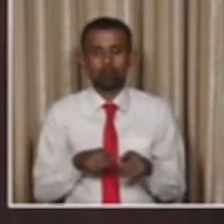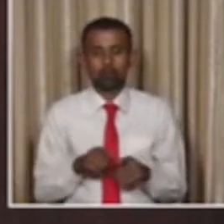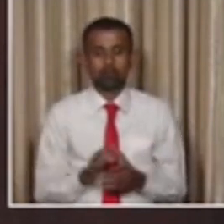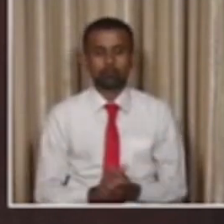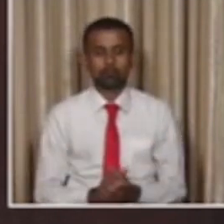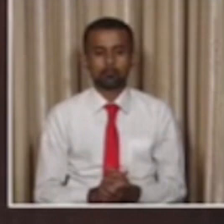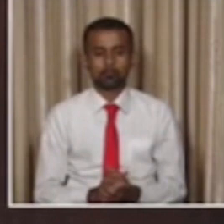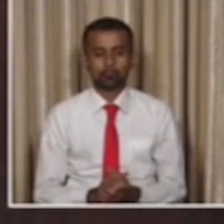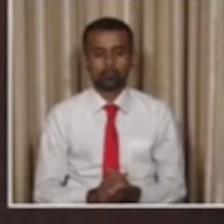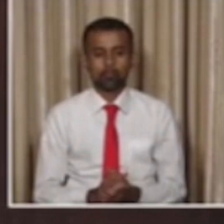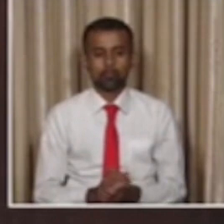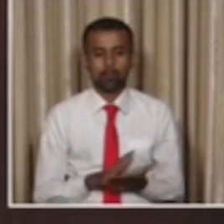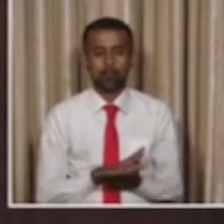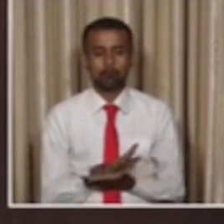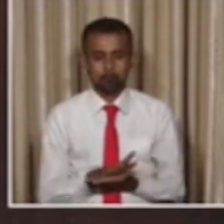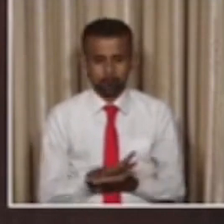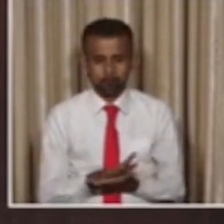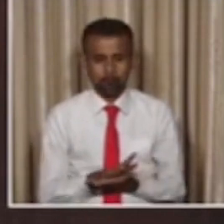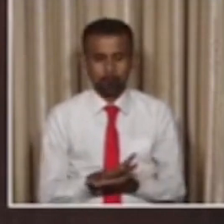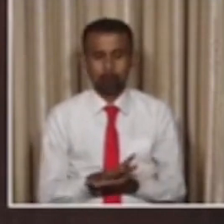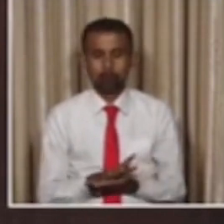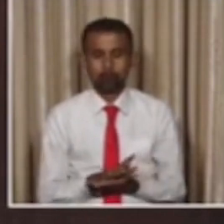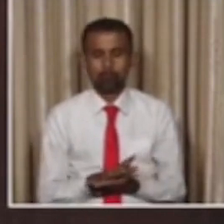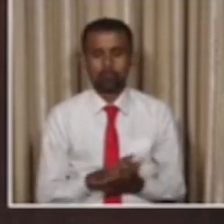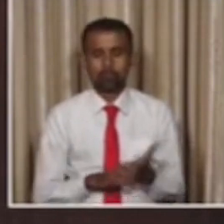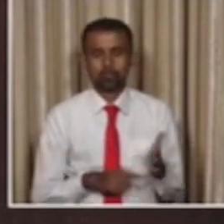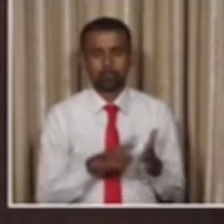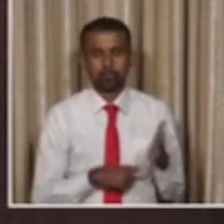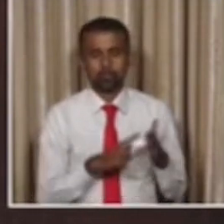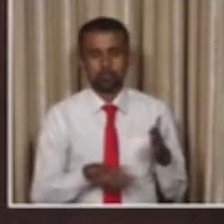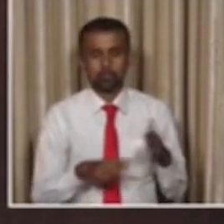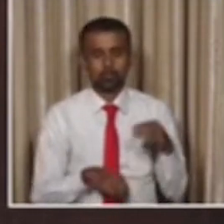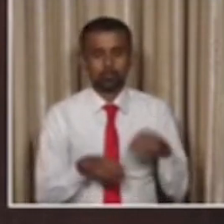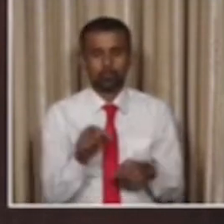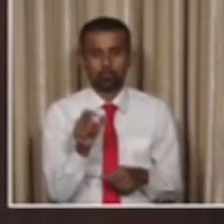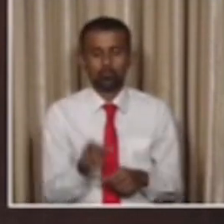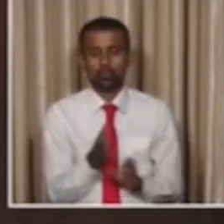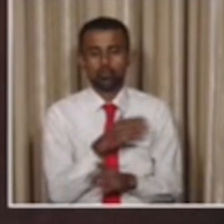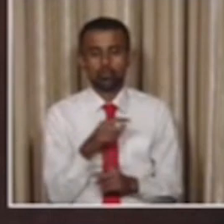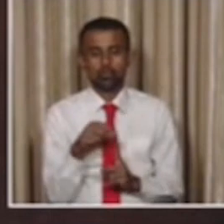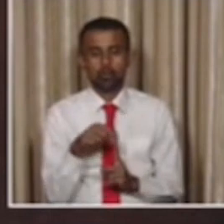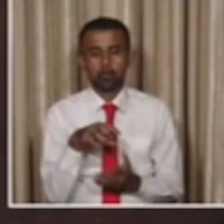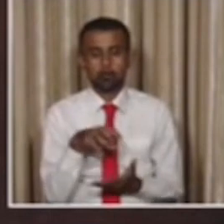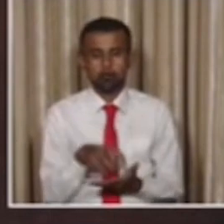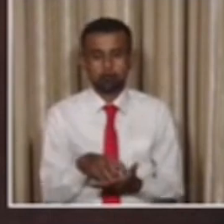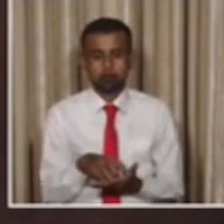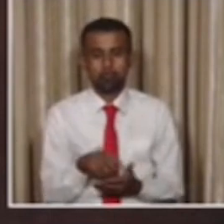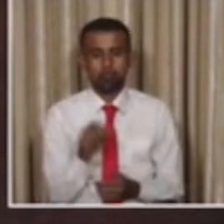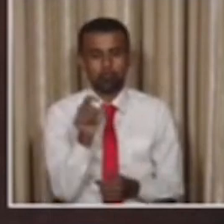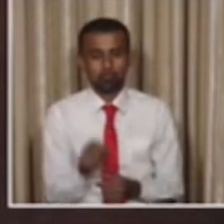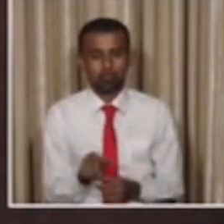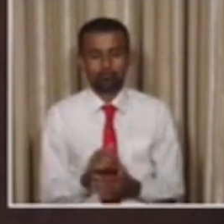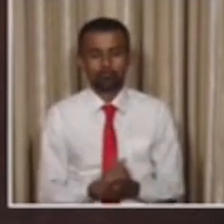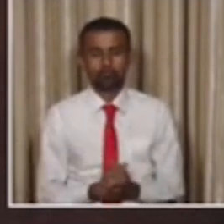හරහා. එතකොට පැහැදිලිව මේකෙන් මේ ඡන්ද ඉල්ලන අපේක්ෂකව තමයි මේ හිටවු ප්‍රාදේශීය සභා මන්ත්‍රීවරුෝ ඒ අය.